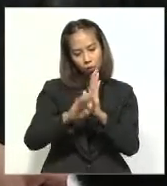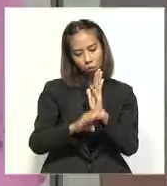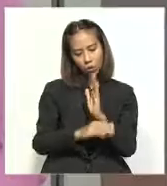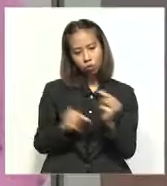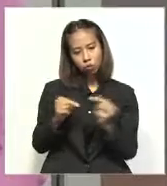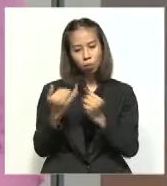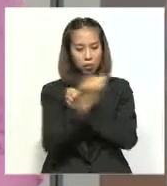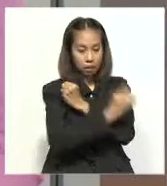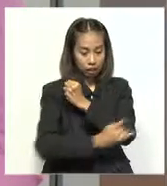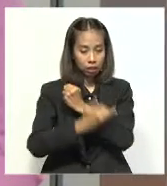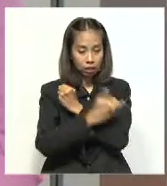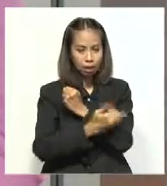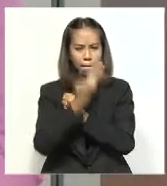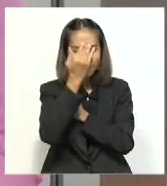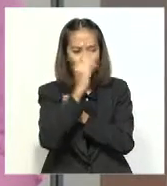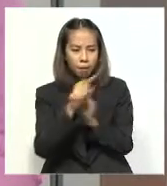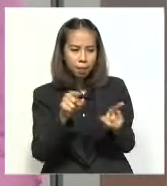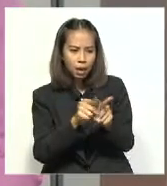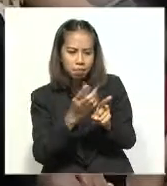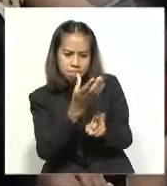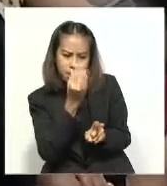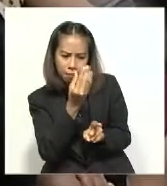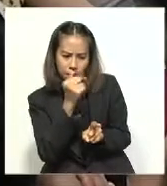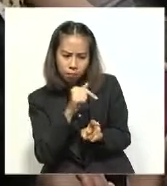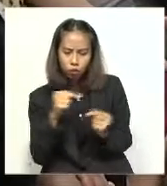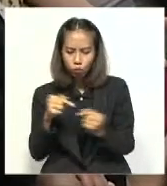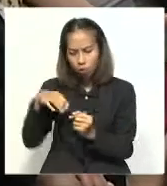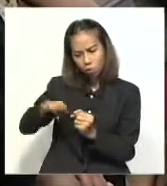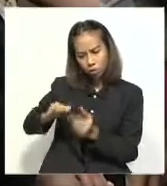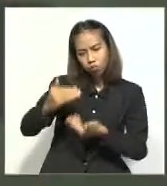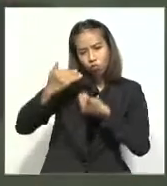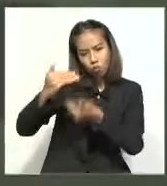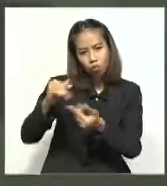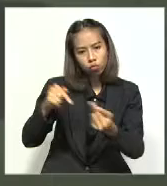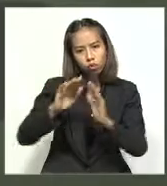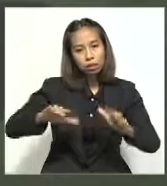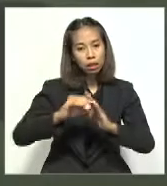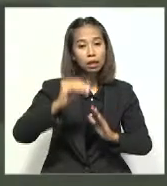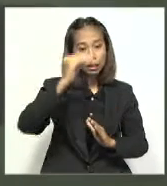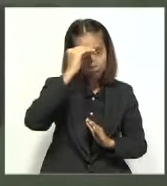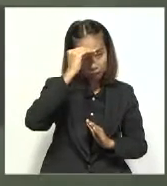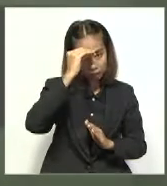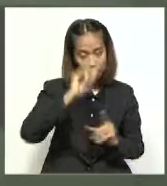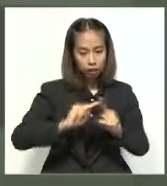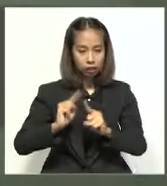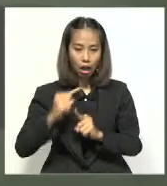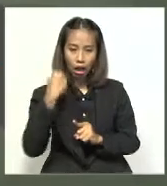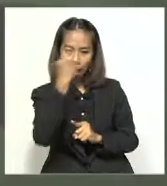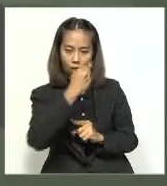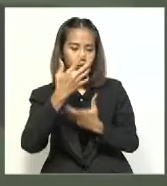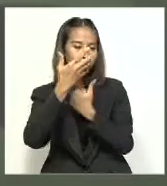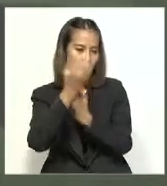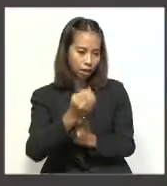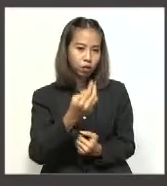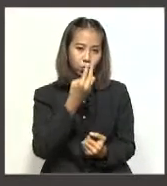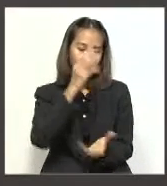นในประเทศคู่ค้าเพื่อเป็นคลังข้อมูลสำหรับผู้ประกอบการส่งออกไปจนถึงนักเรียนนักศึกษาและผู้ที่สนใจทุกภาคส่ว